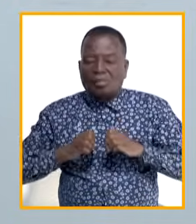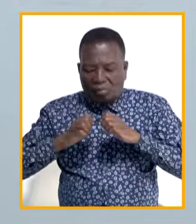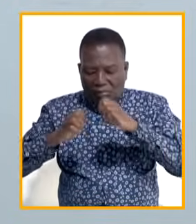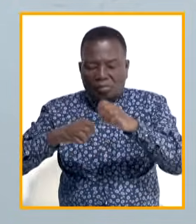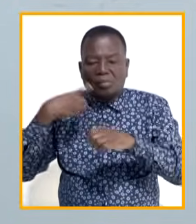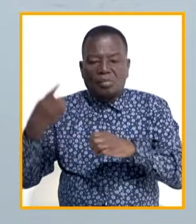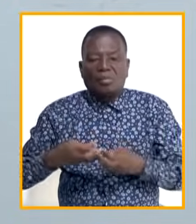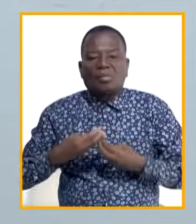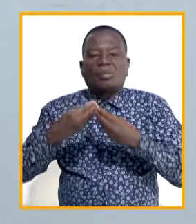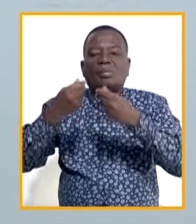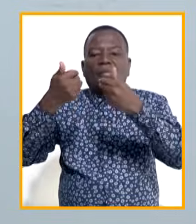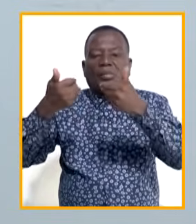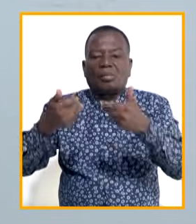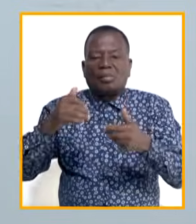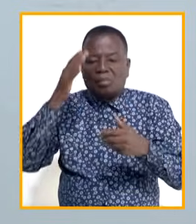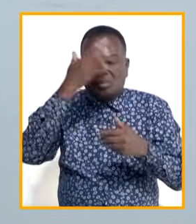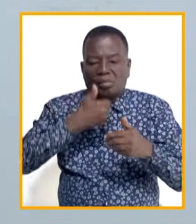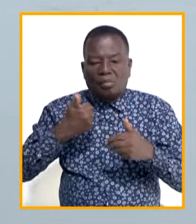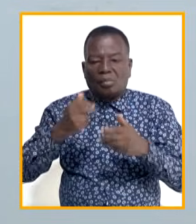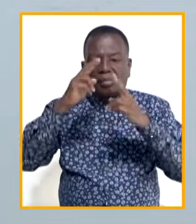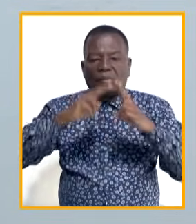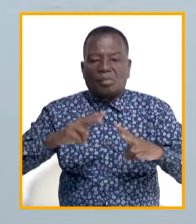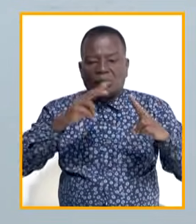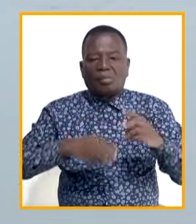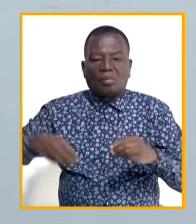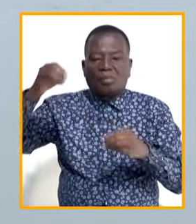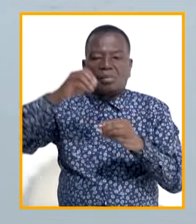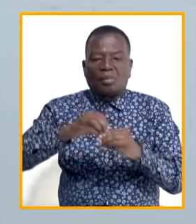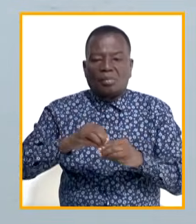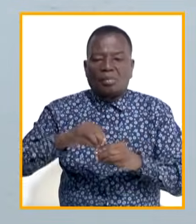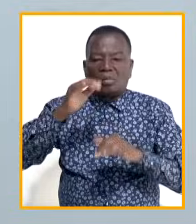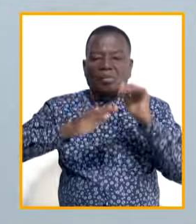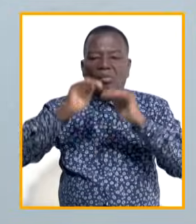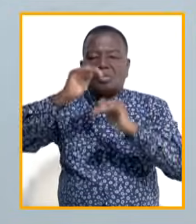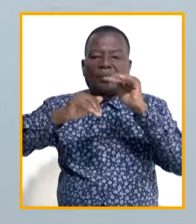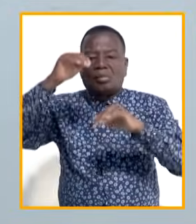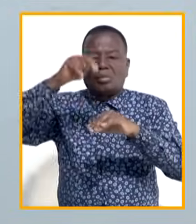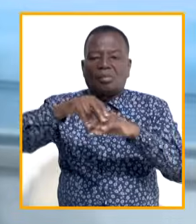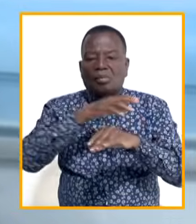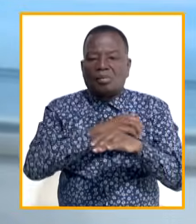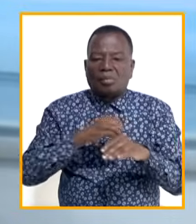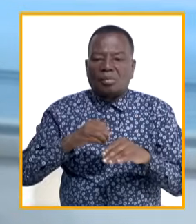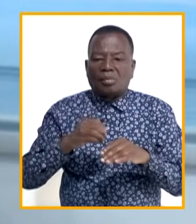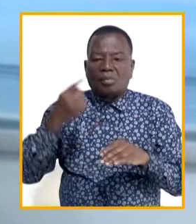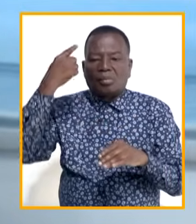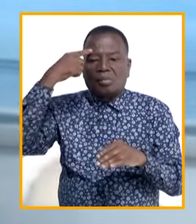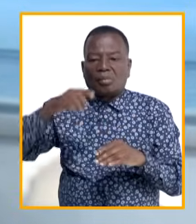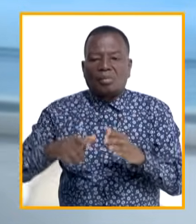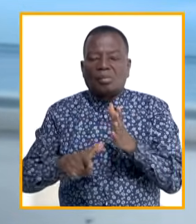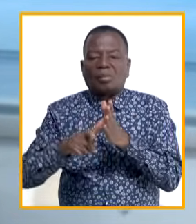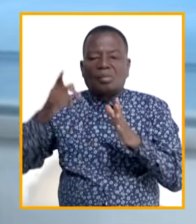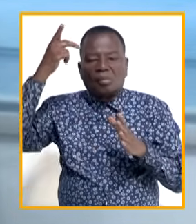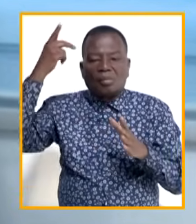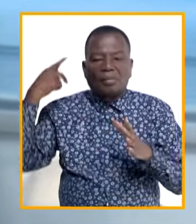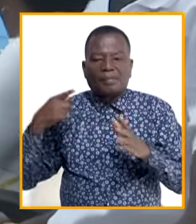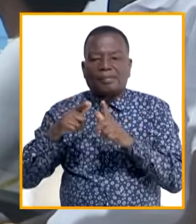continuer à promouvoir cette belle cité. De rajouter ma pierre à l'édifice dans sa valorisation. Pour le sous-préfet de Grand